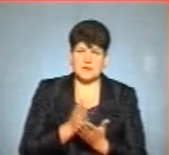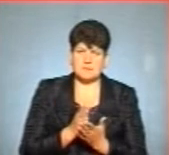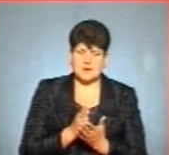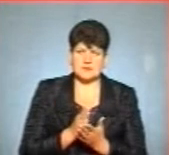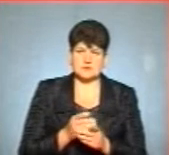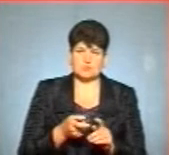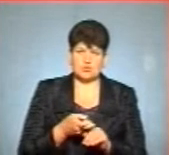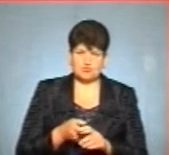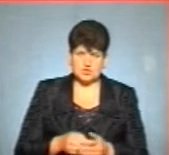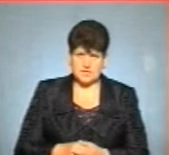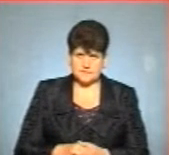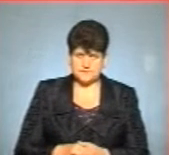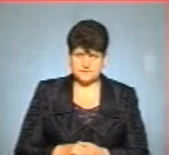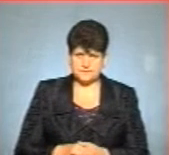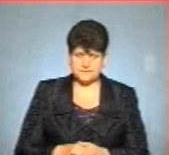безпересадкове.